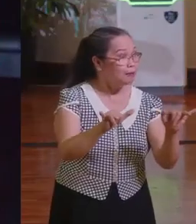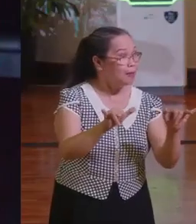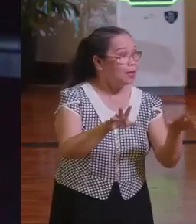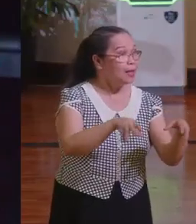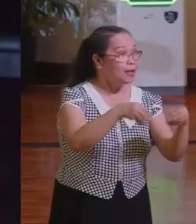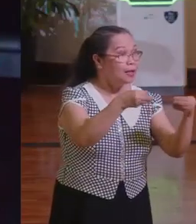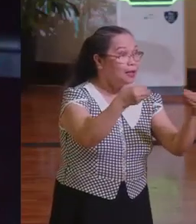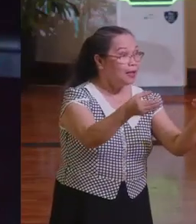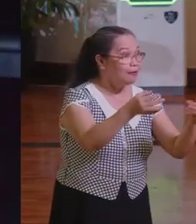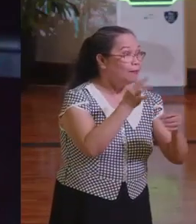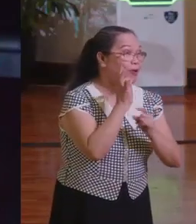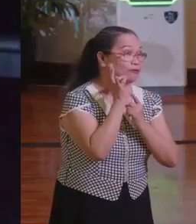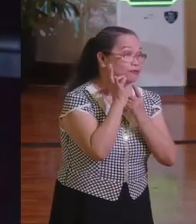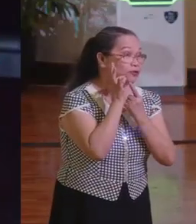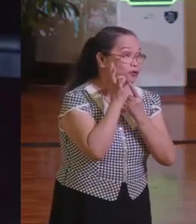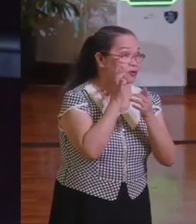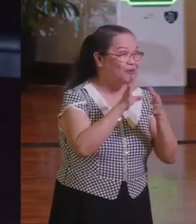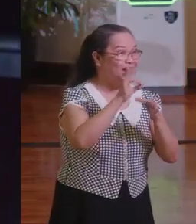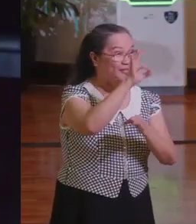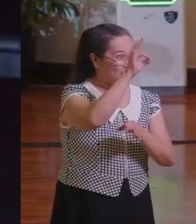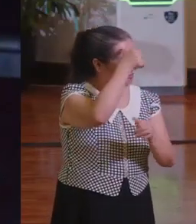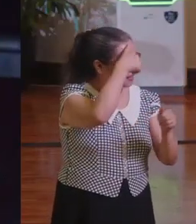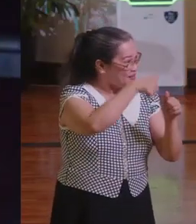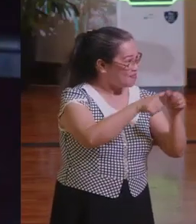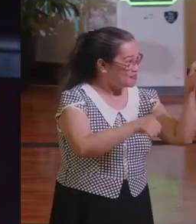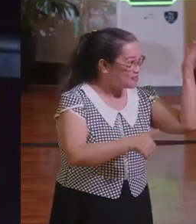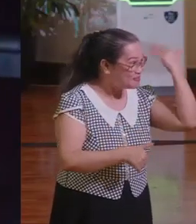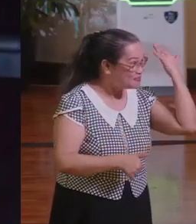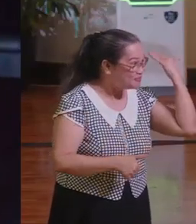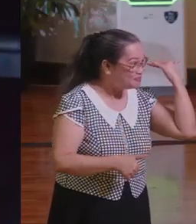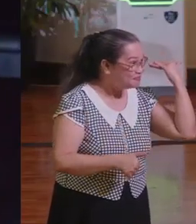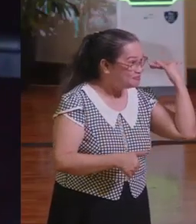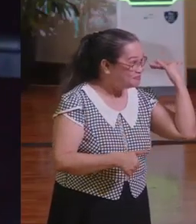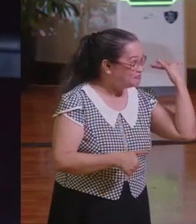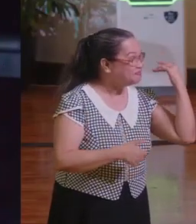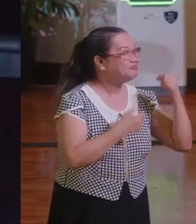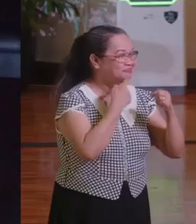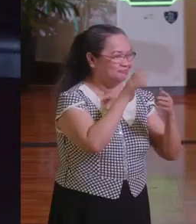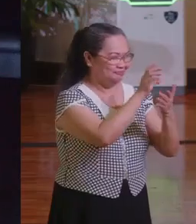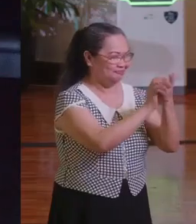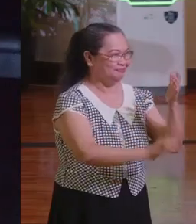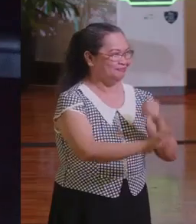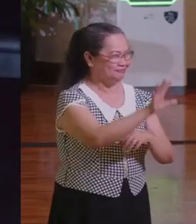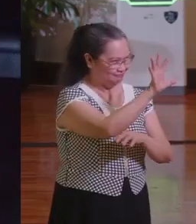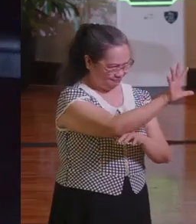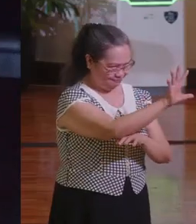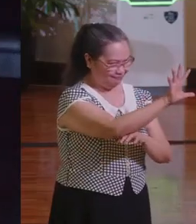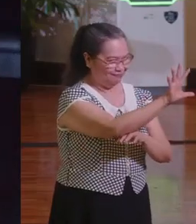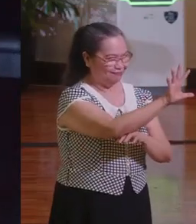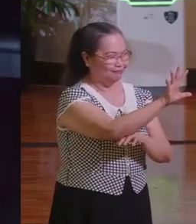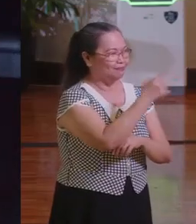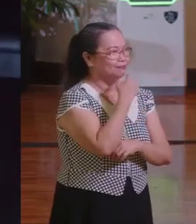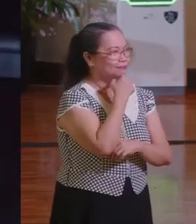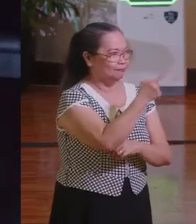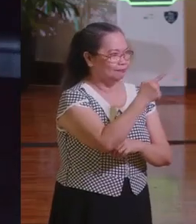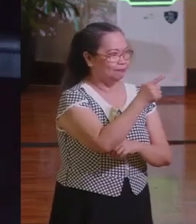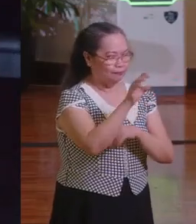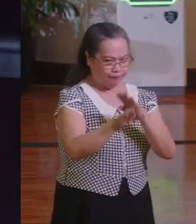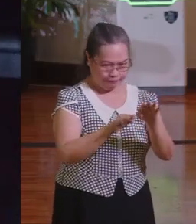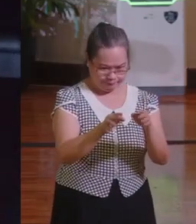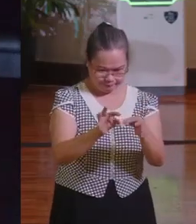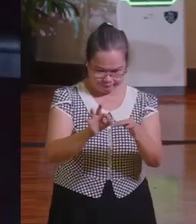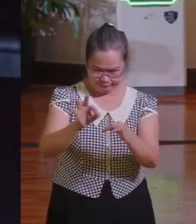nagbubunga ng fruit of the Spirit. Nakita po natin yun sa chapter 5. Nang sabi doon, I say, walk by the